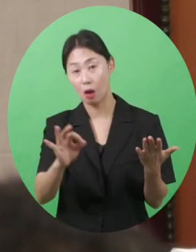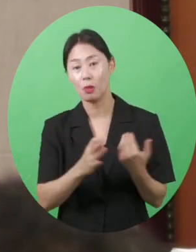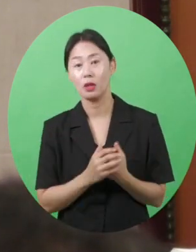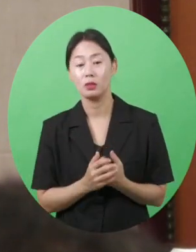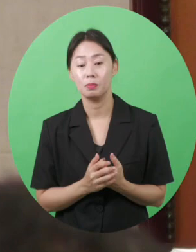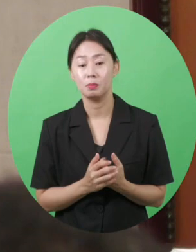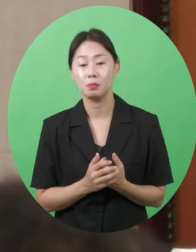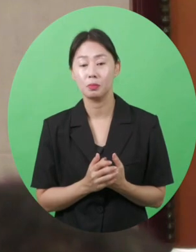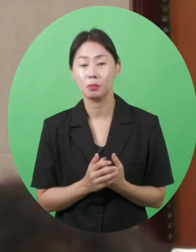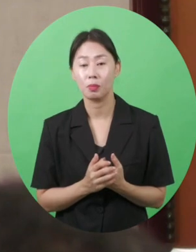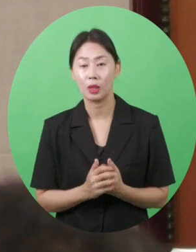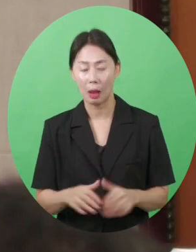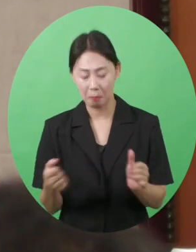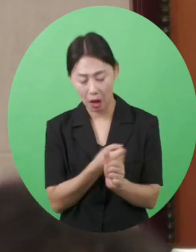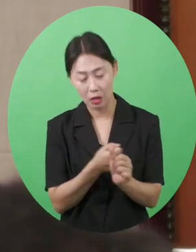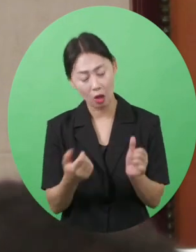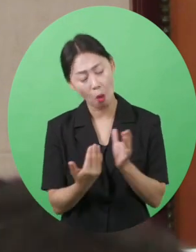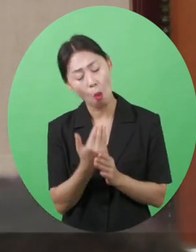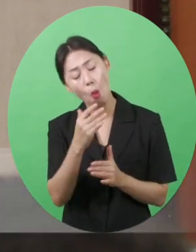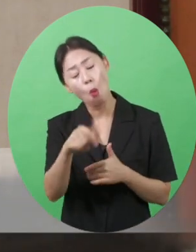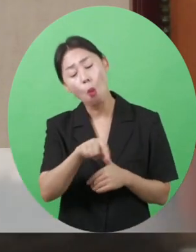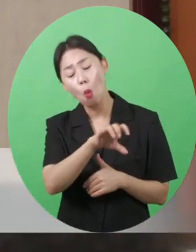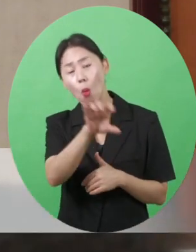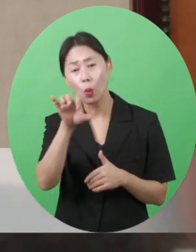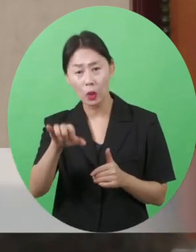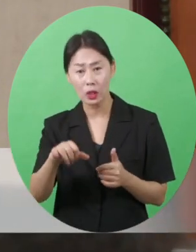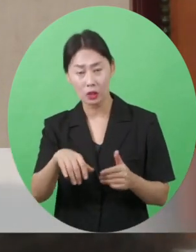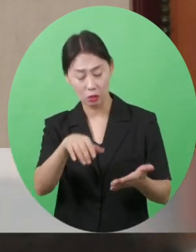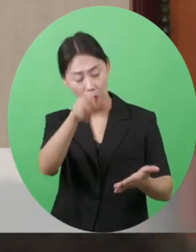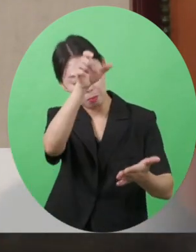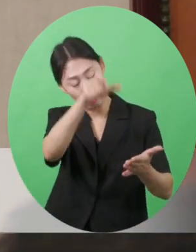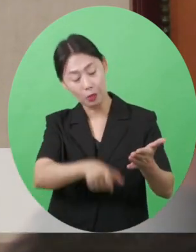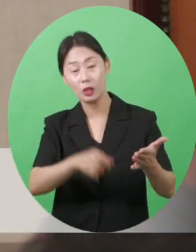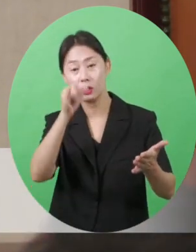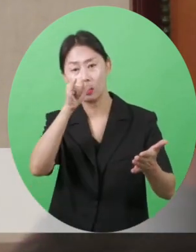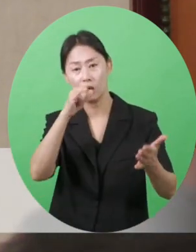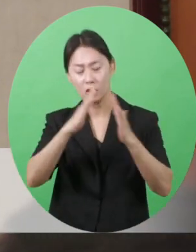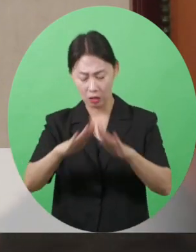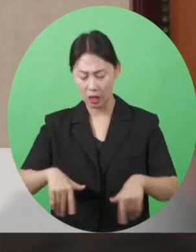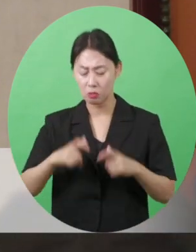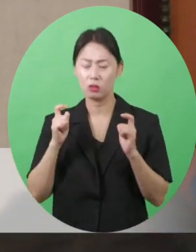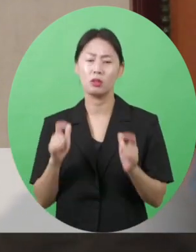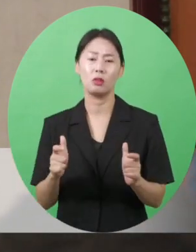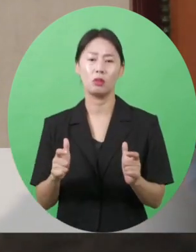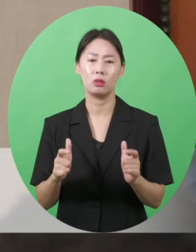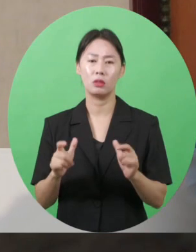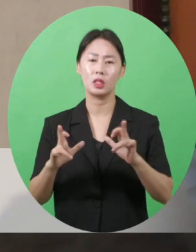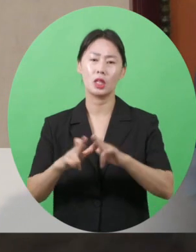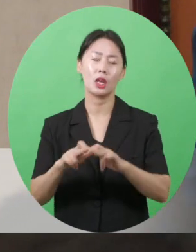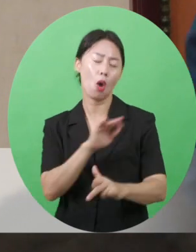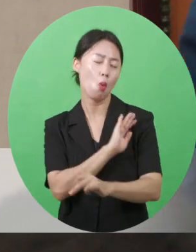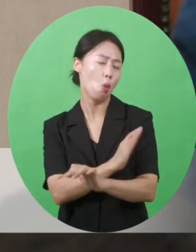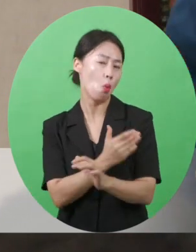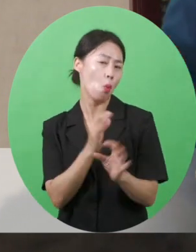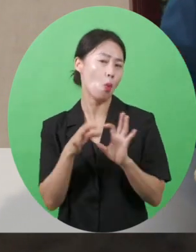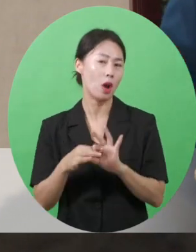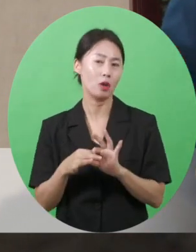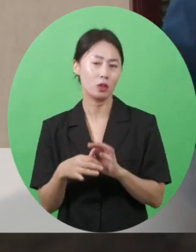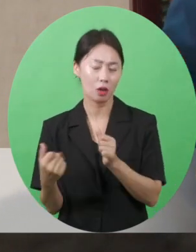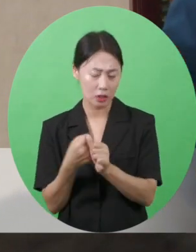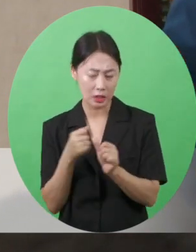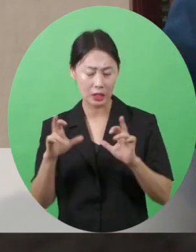우리 현황들이 좀 있습니다. 우리 전남 같은 경우는 어찌됐든 앞서가는 곳이 맞습니다. 우리